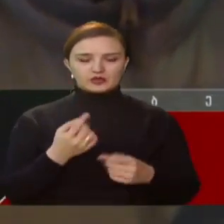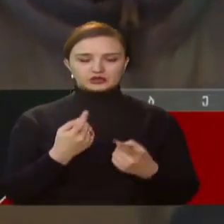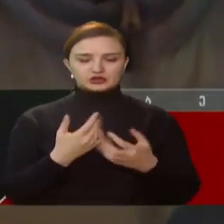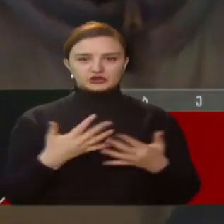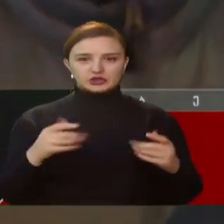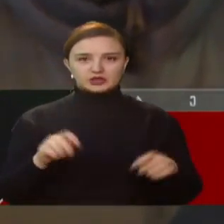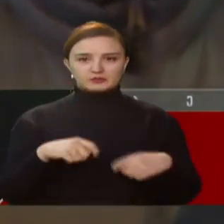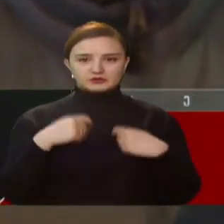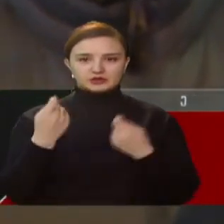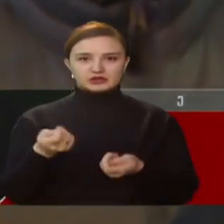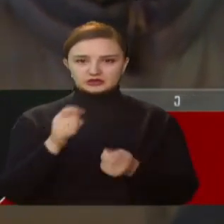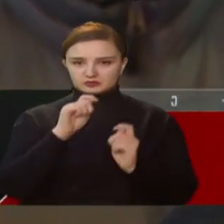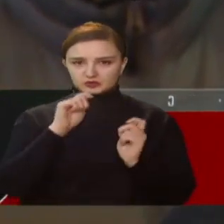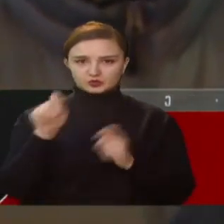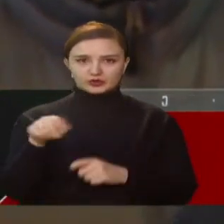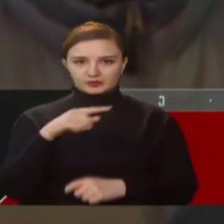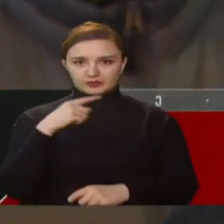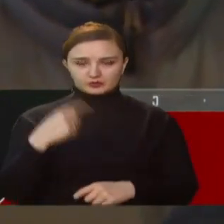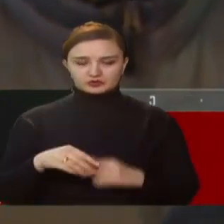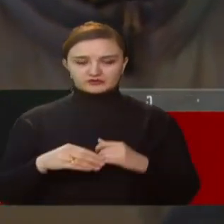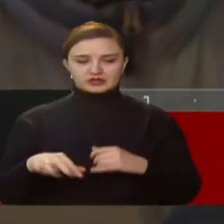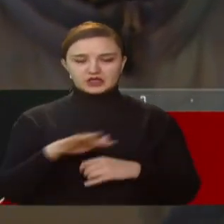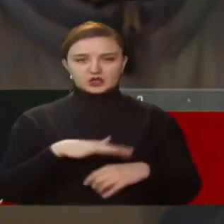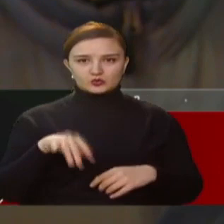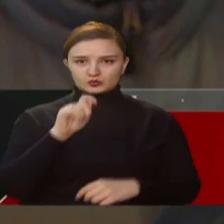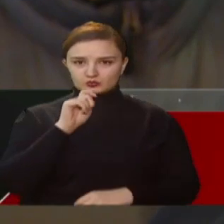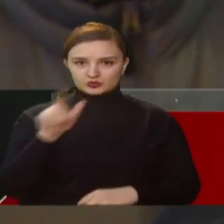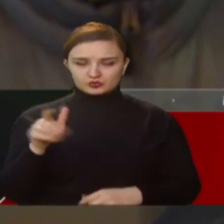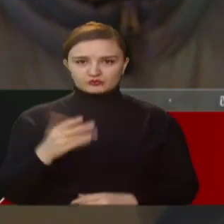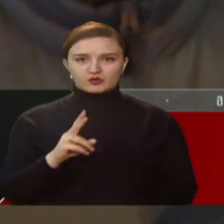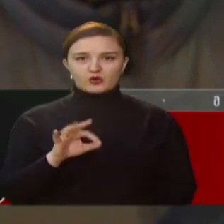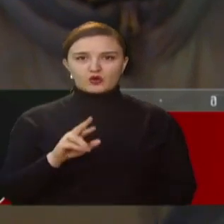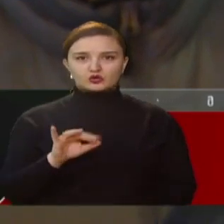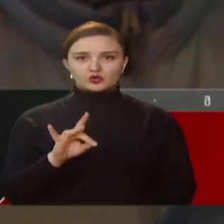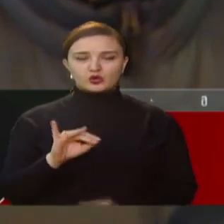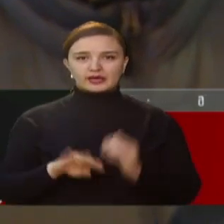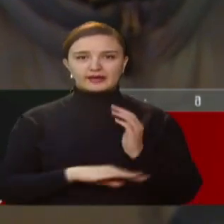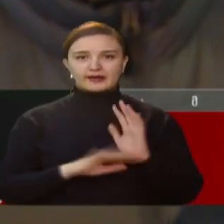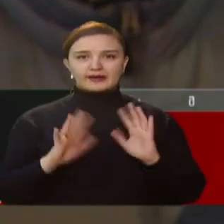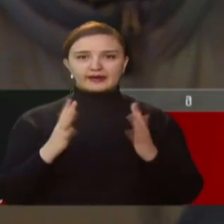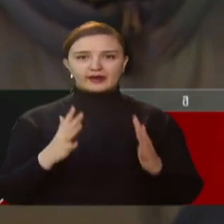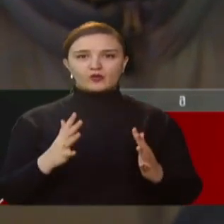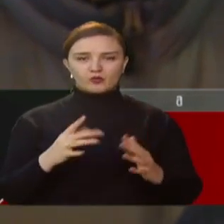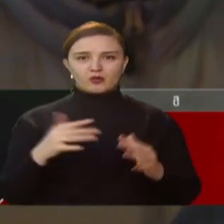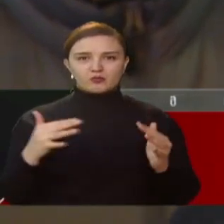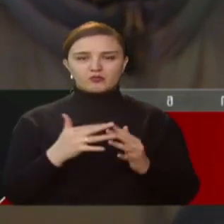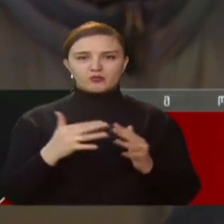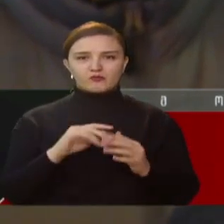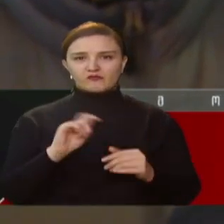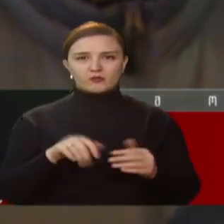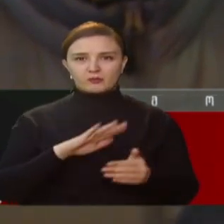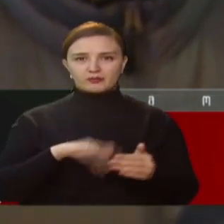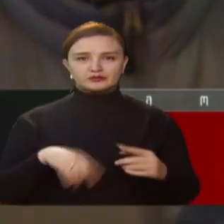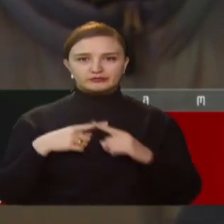რომელიც ჩუქებას უბრალოდ რუსებისთვის, ტერიტორიების გადაცემას, კოდორის ხეობის უბრძოლველად დათმობას,